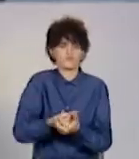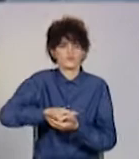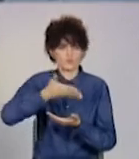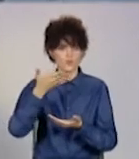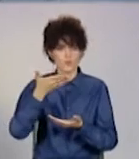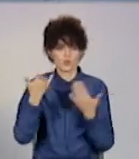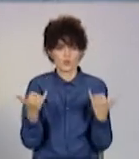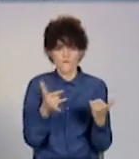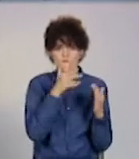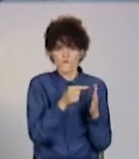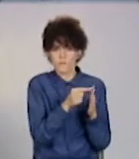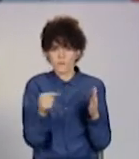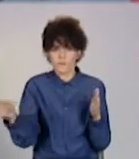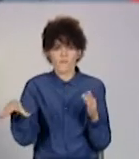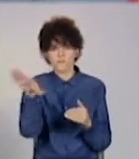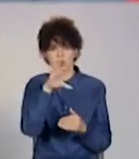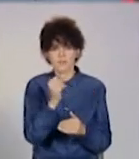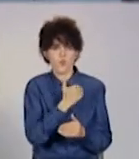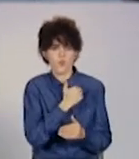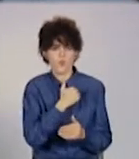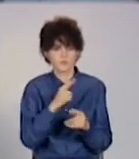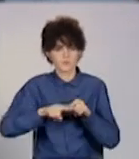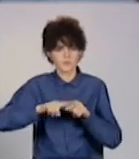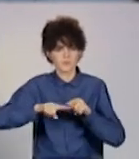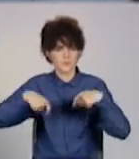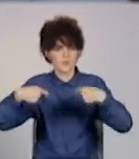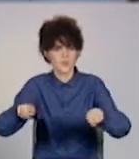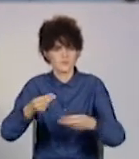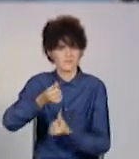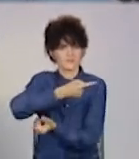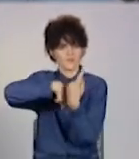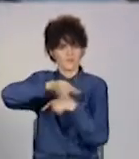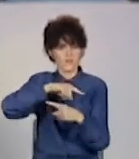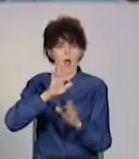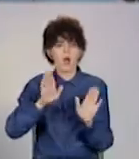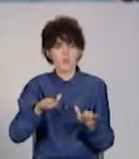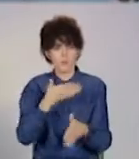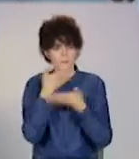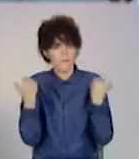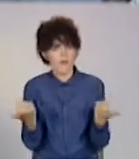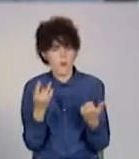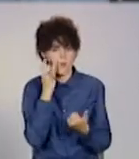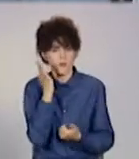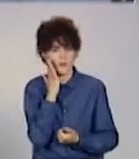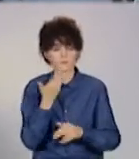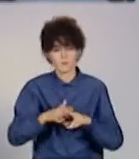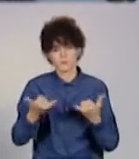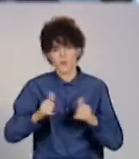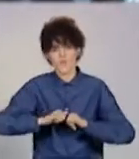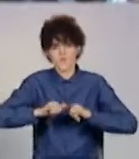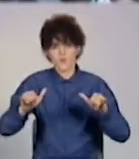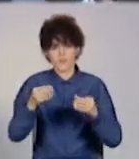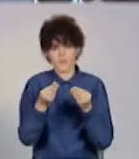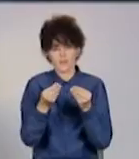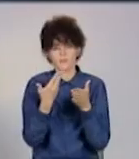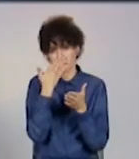Йде сезонка, ізначально всі хочуть товар швидко продати. Потім товару немає на ринках, тому більша стоїмость буде на